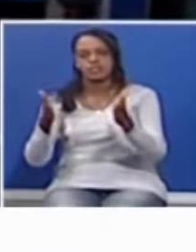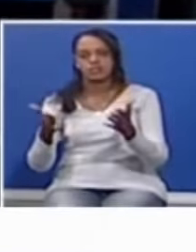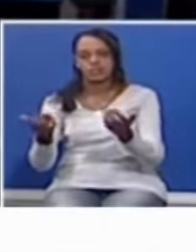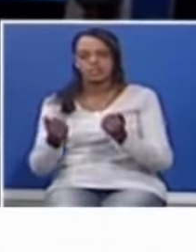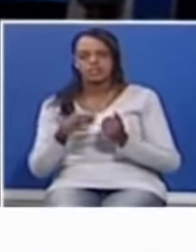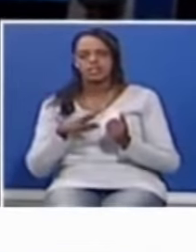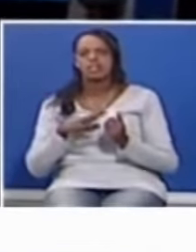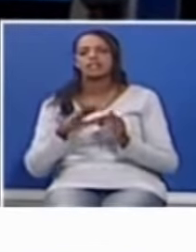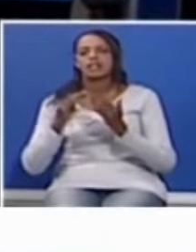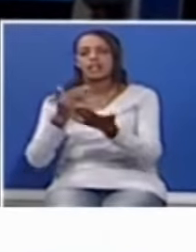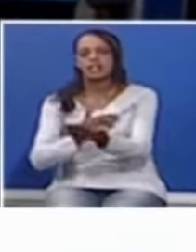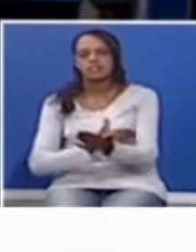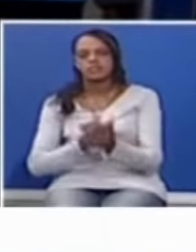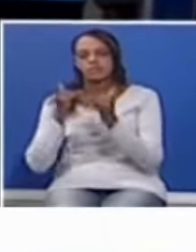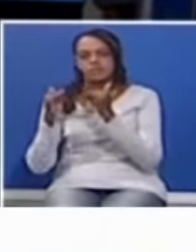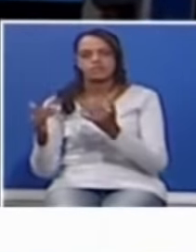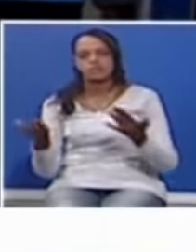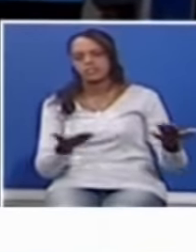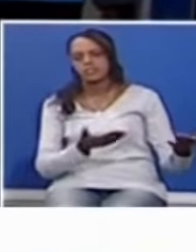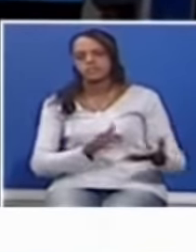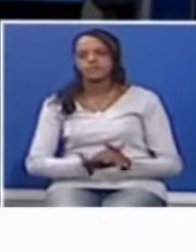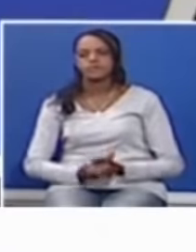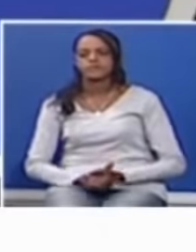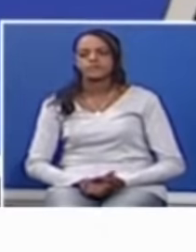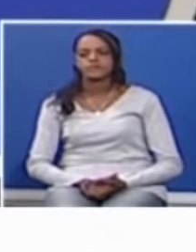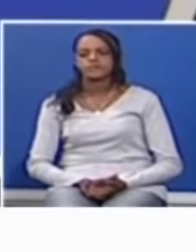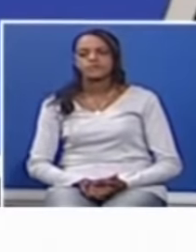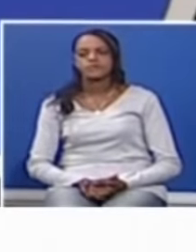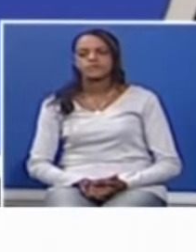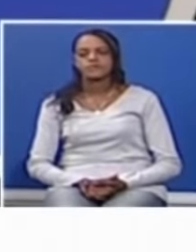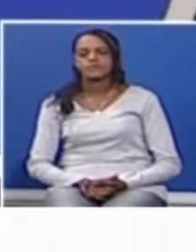لكم قريبنا لنا اقدمنا من كتالكم خبرنا قدم